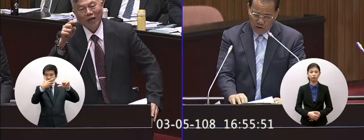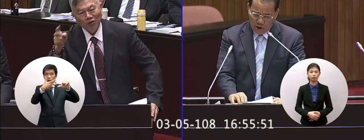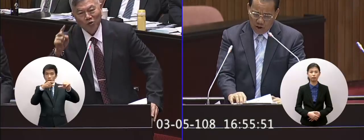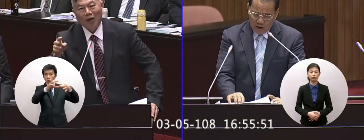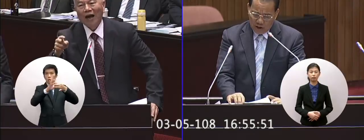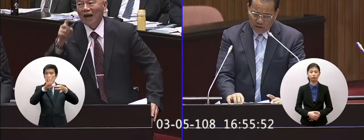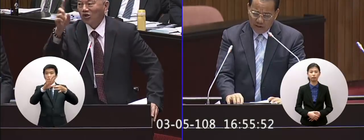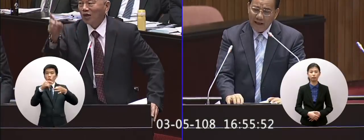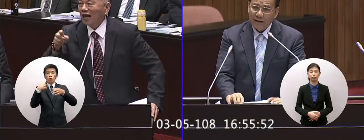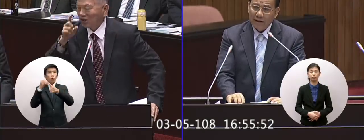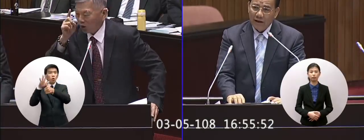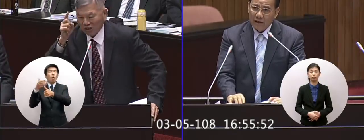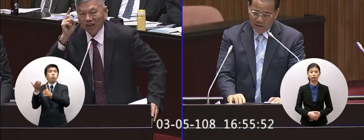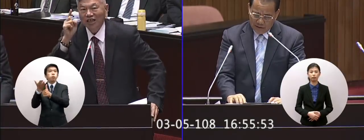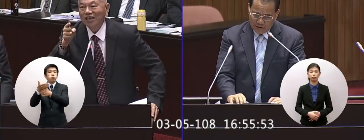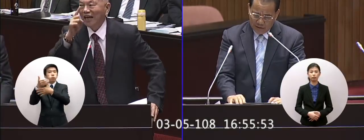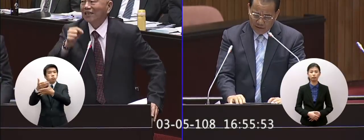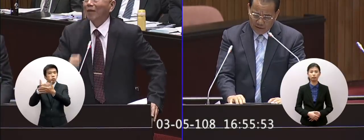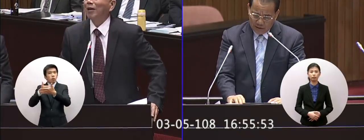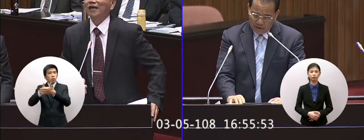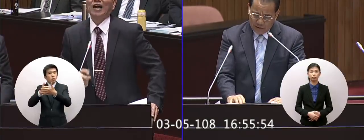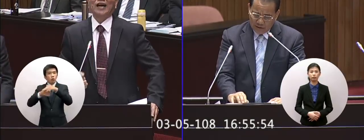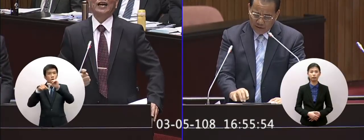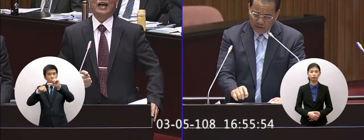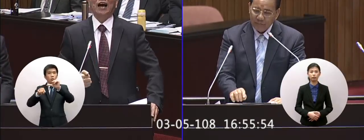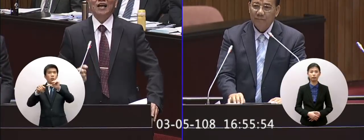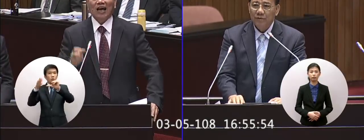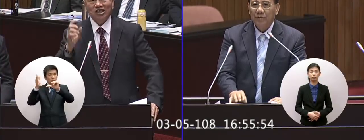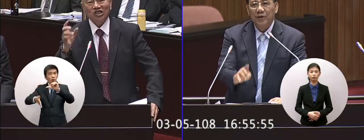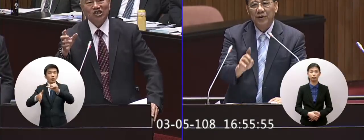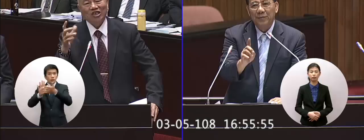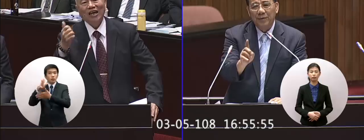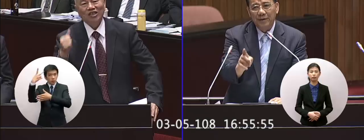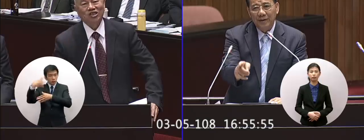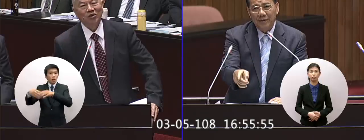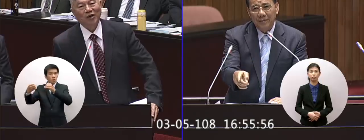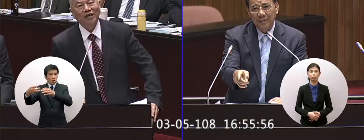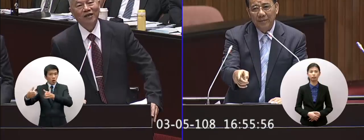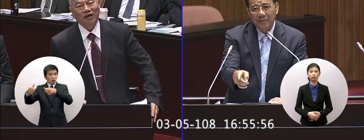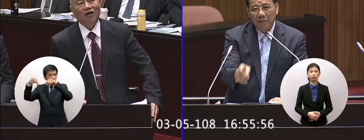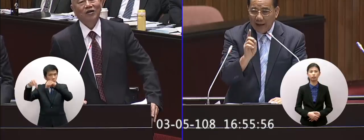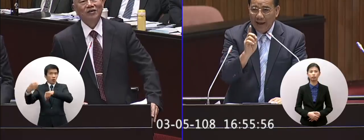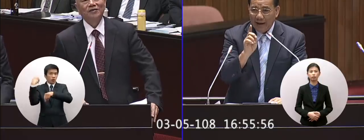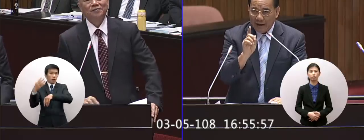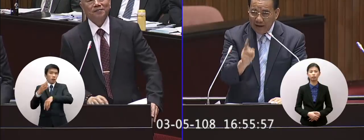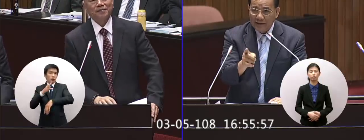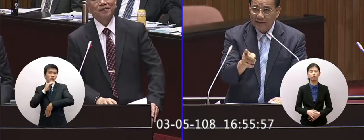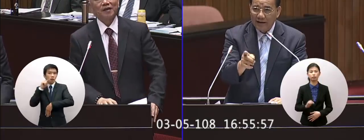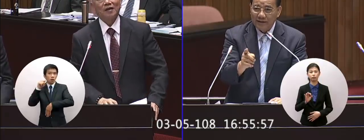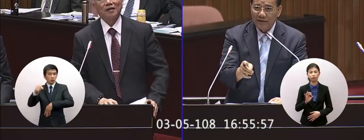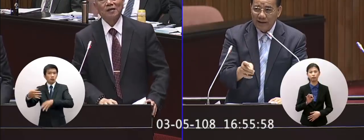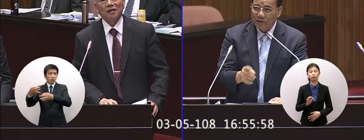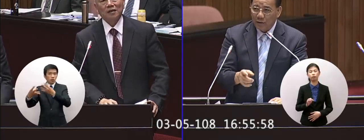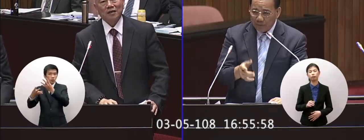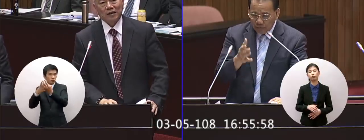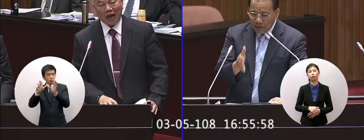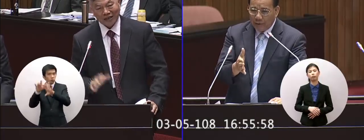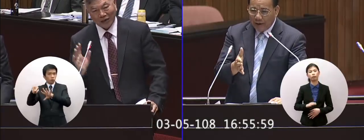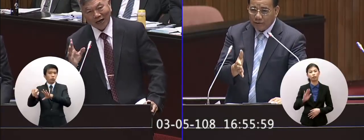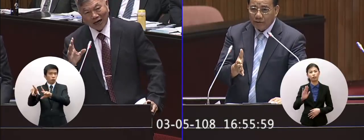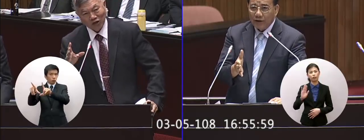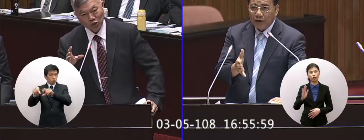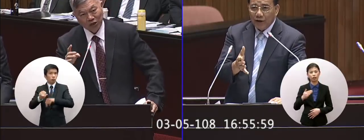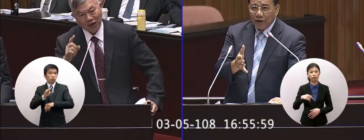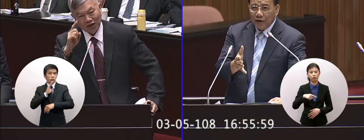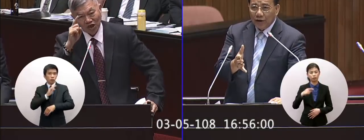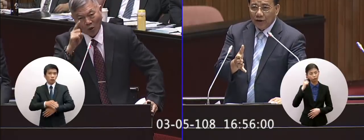嘛，5.5嘛，啊，所以来重新预约谈判，安尼俩，啊，这是商业行为， 要 OK， 可以是商业行为，但是我们就认为